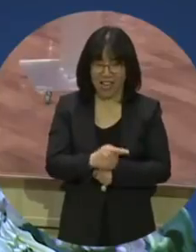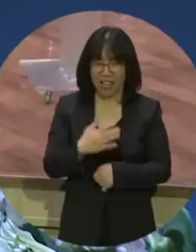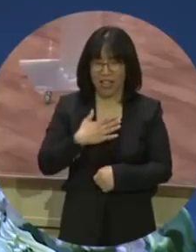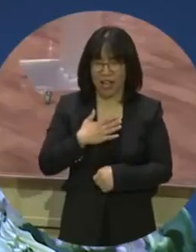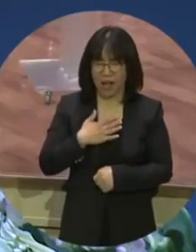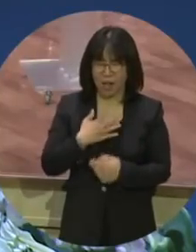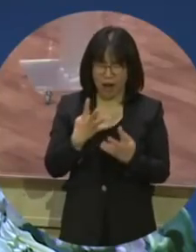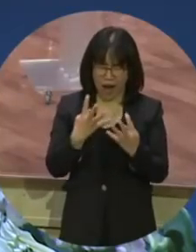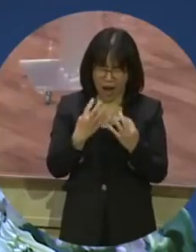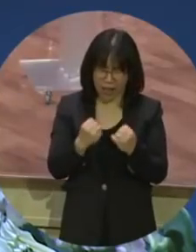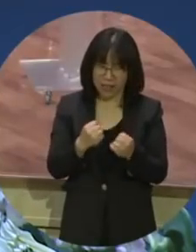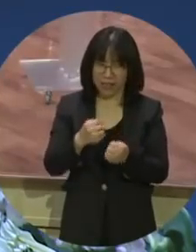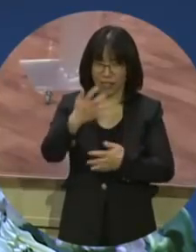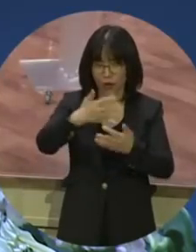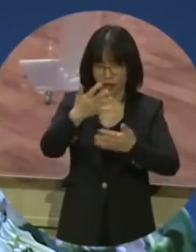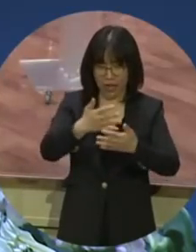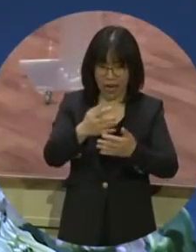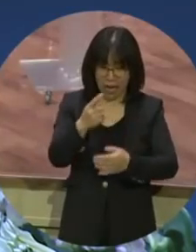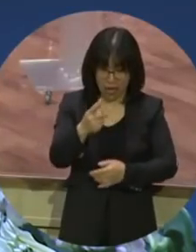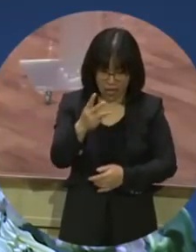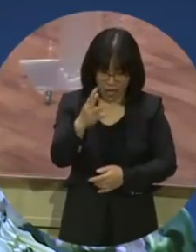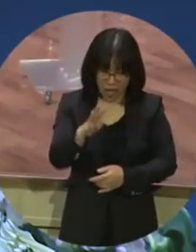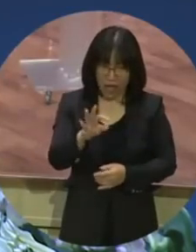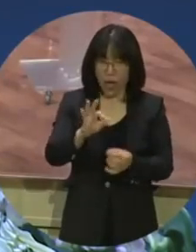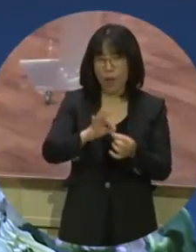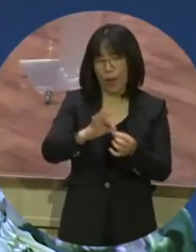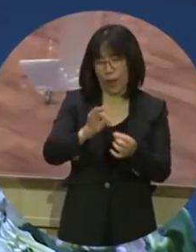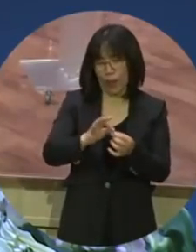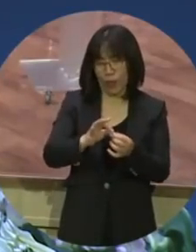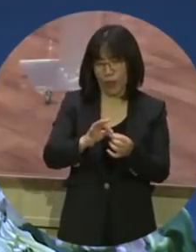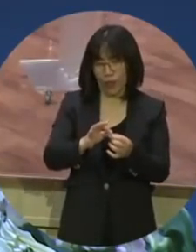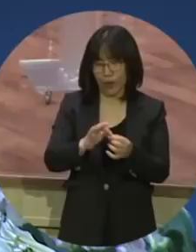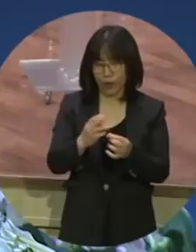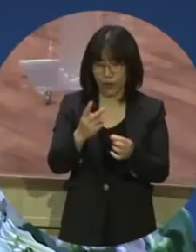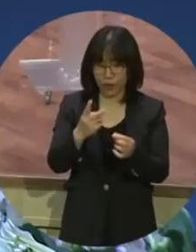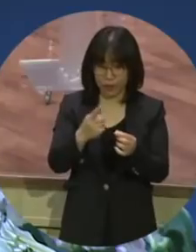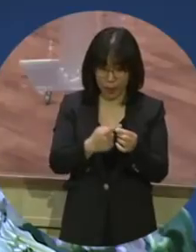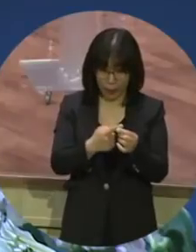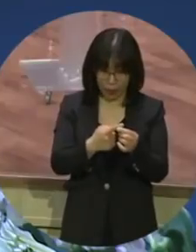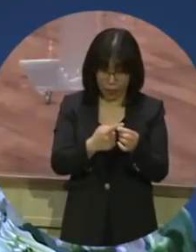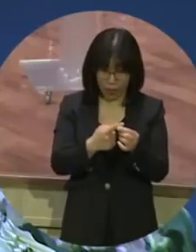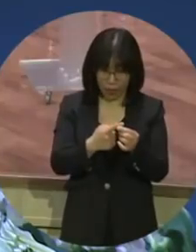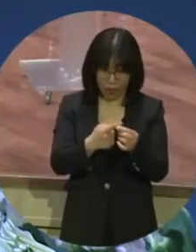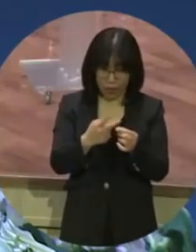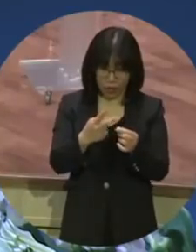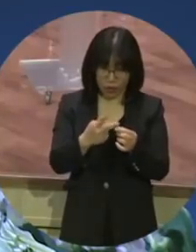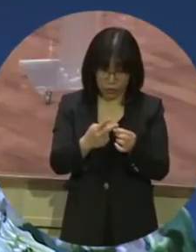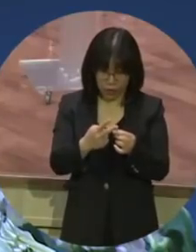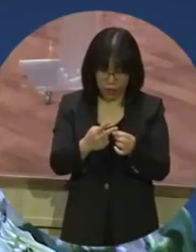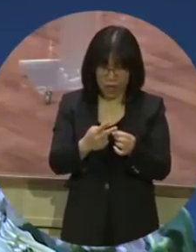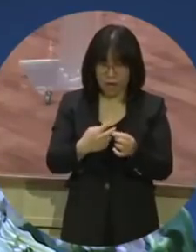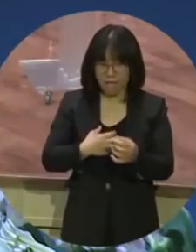봤습니다. 왜 10번 봤냐면 두 번 보고 설교하면 제가 이렇게 너무 감정이